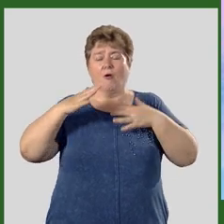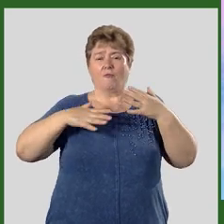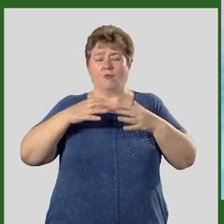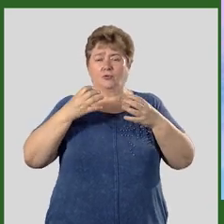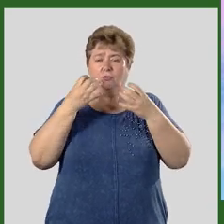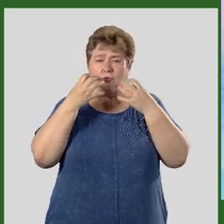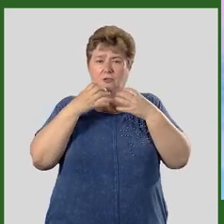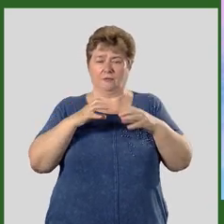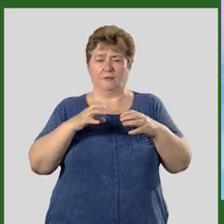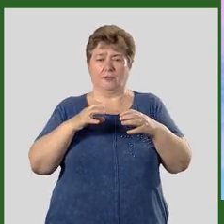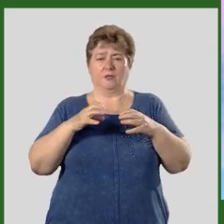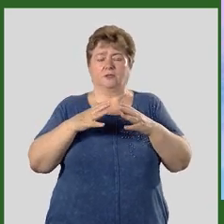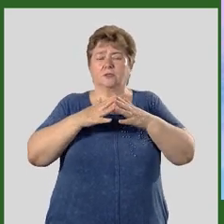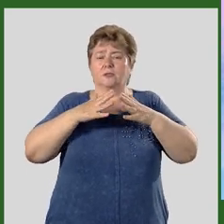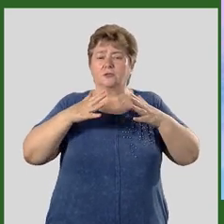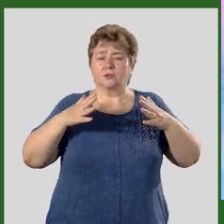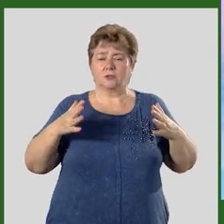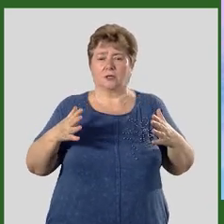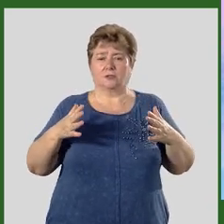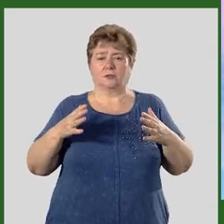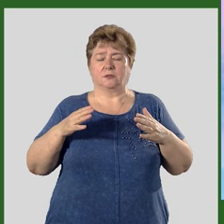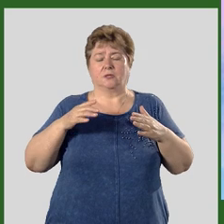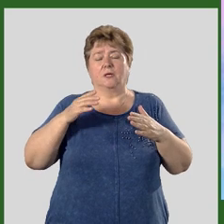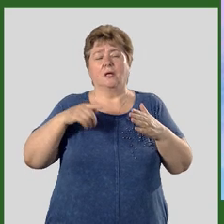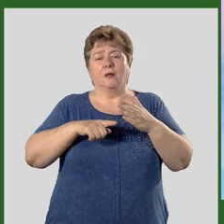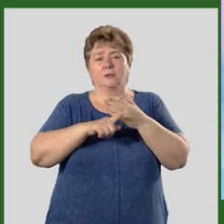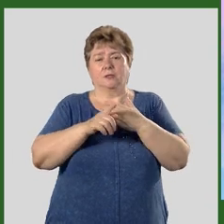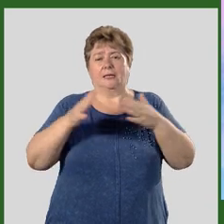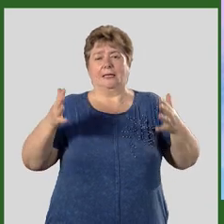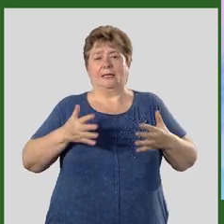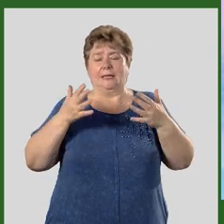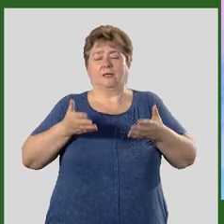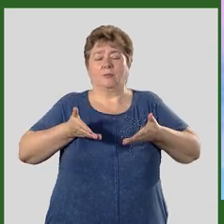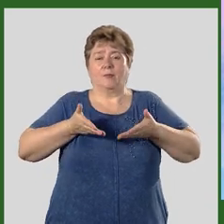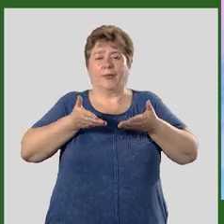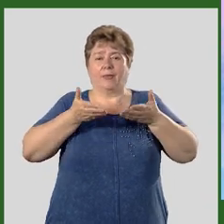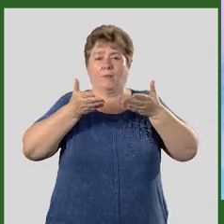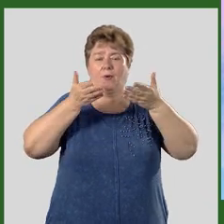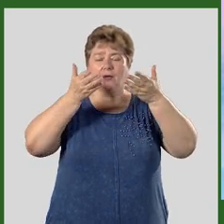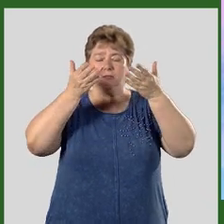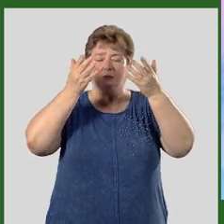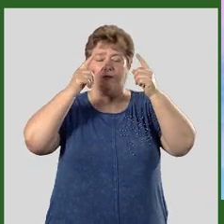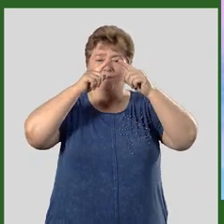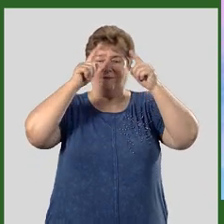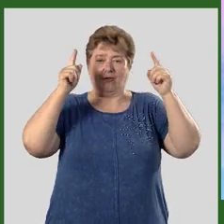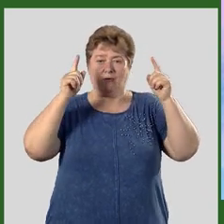Воздух нагревается, расширяется, становится легче и поднимается